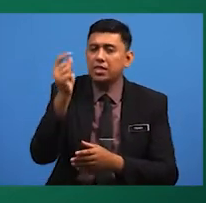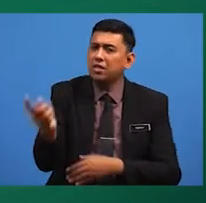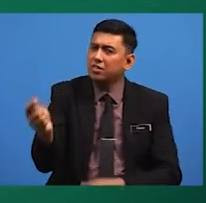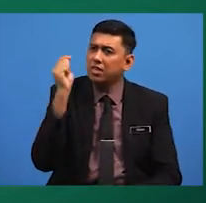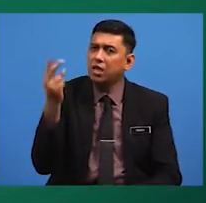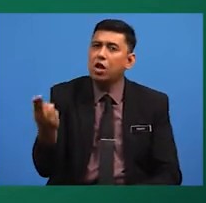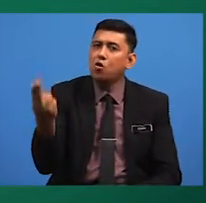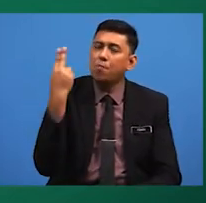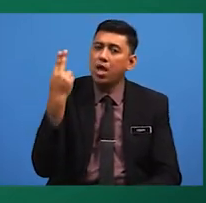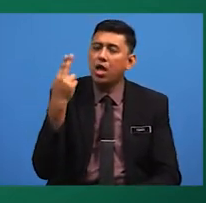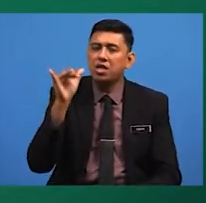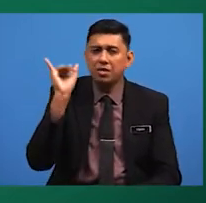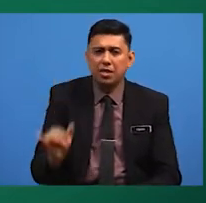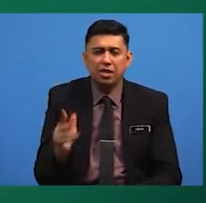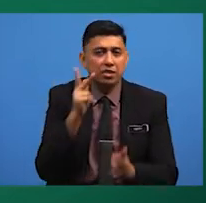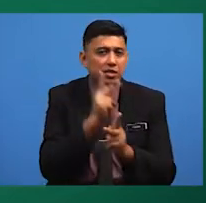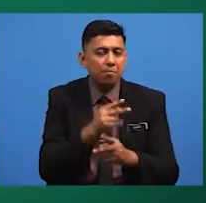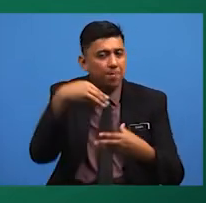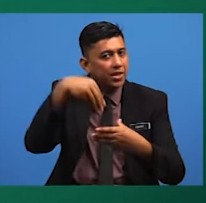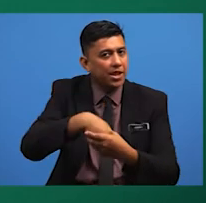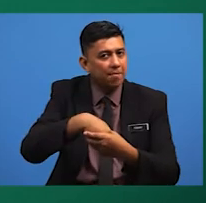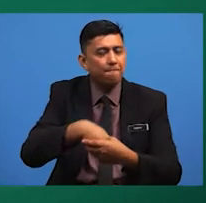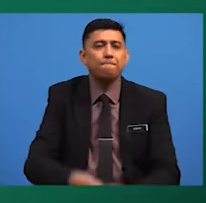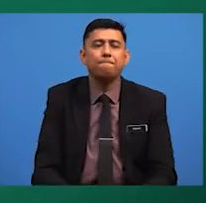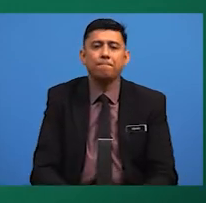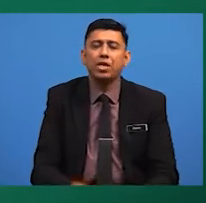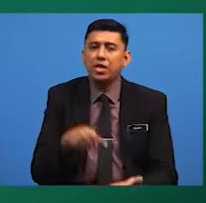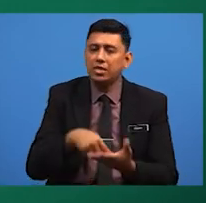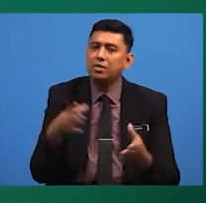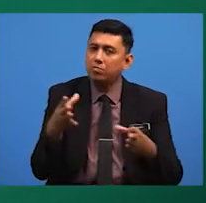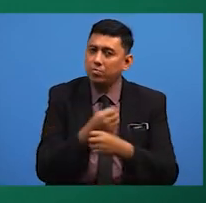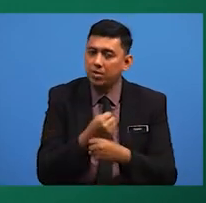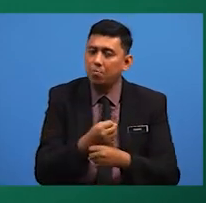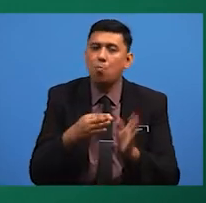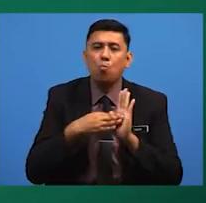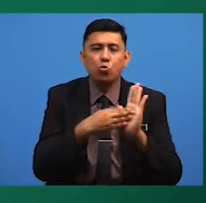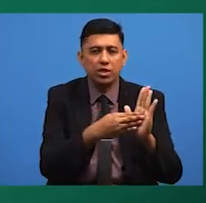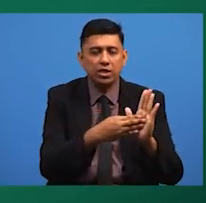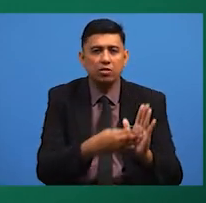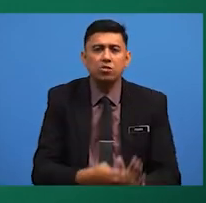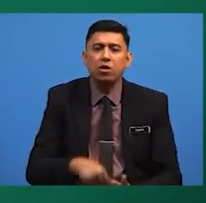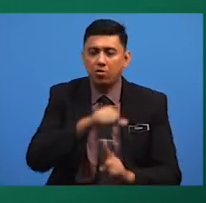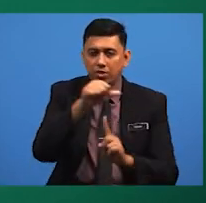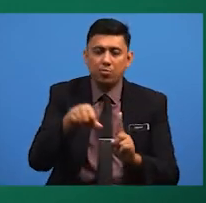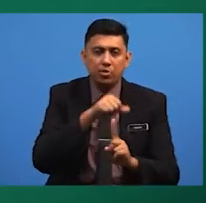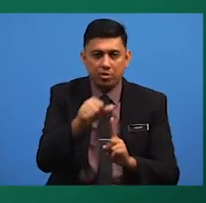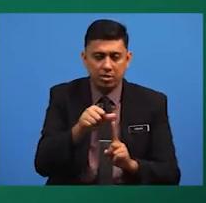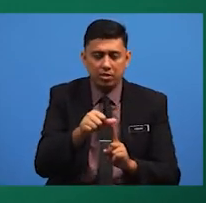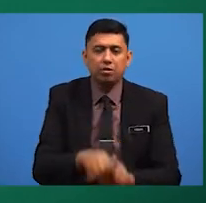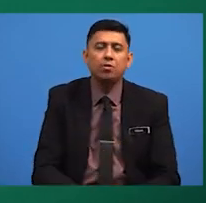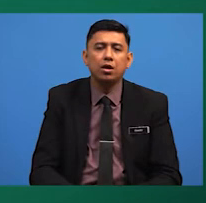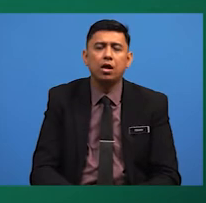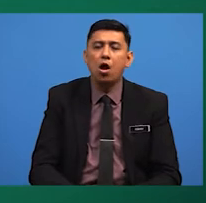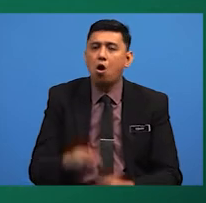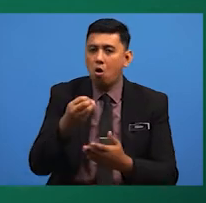tenaga keupayaan yang tersimpan didalamnya ini dapat membuktikan apabila sesuatu objek